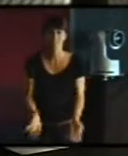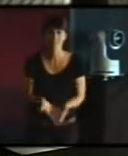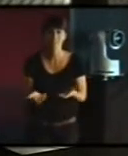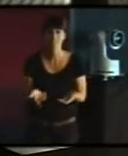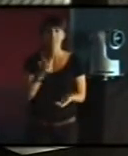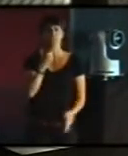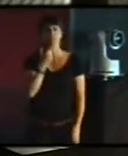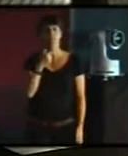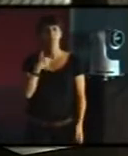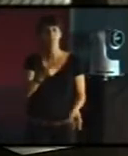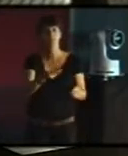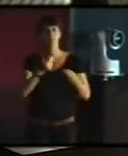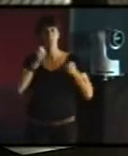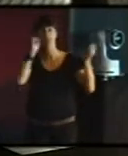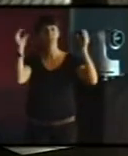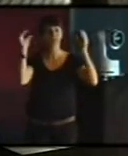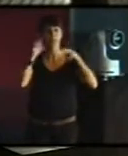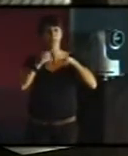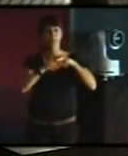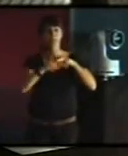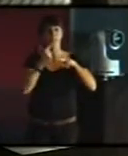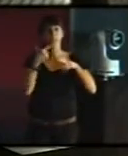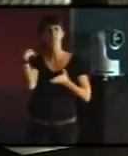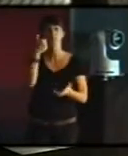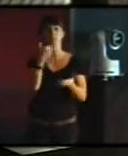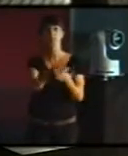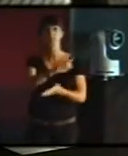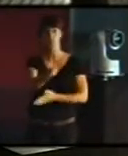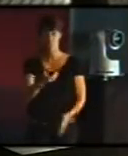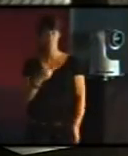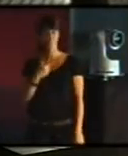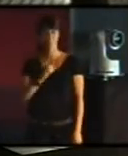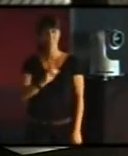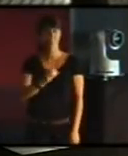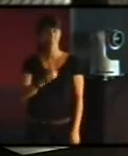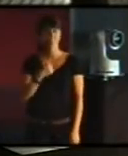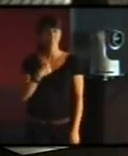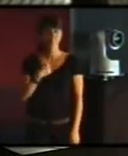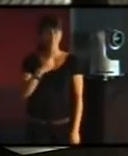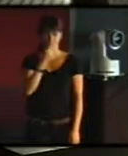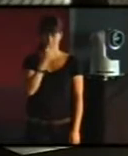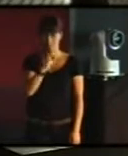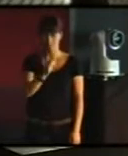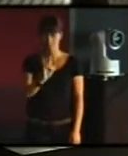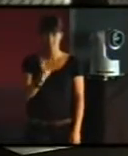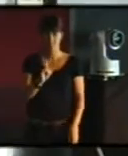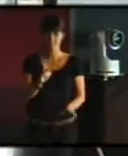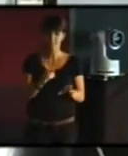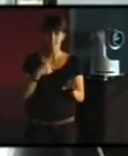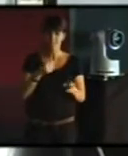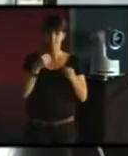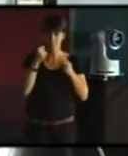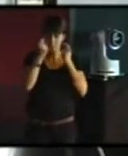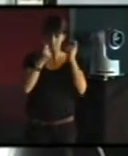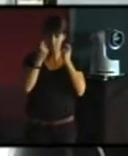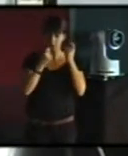ne m'y reconnais pas, étant historienne d'architecture, ou est-ce que il y a la, comment dire, l'analogie est cherchée